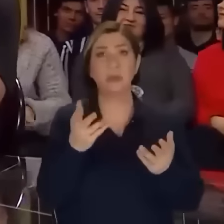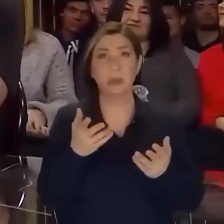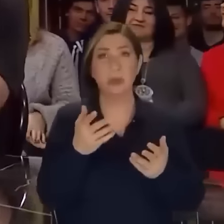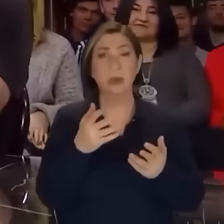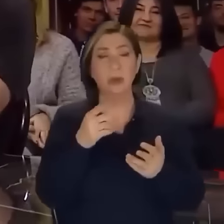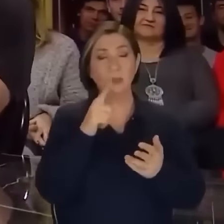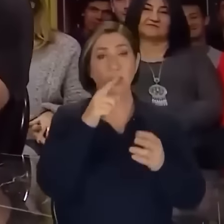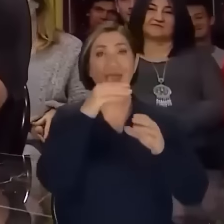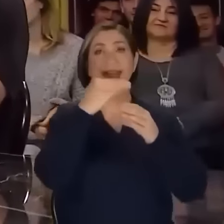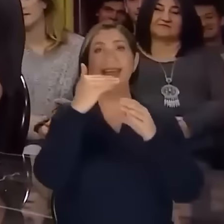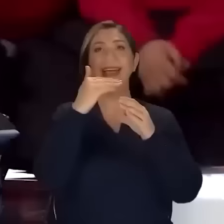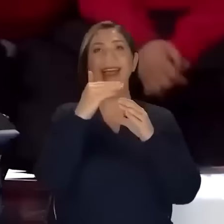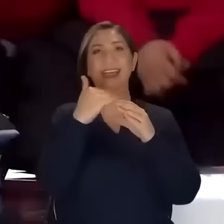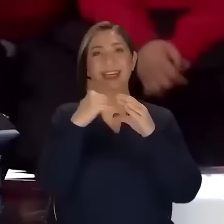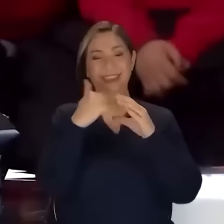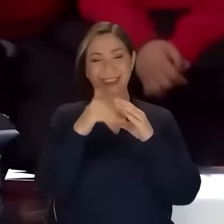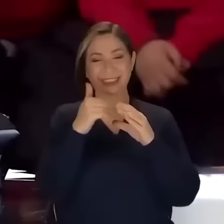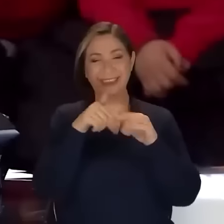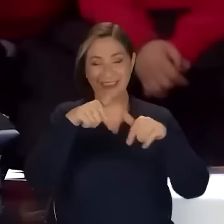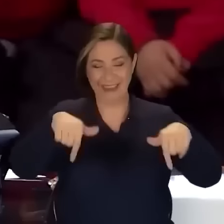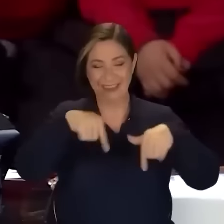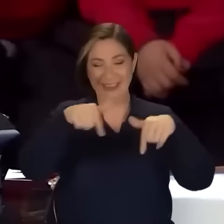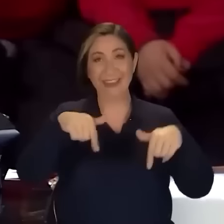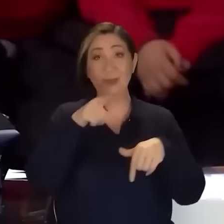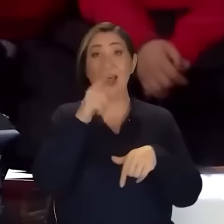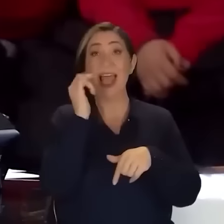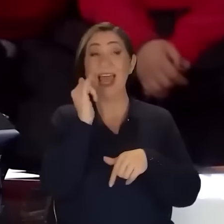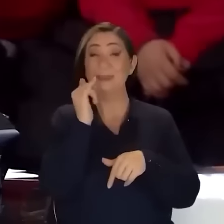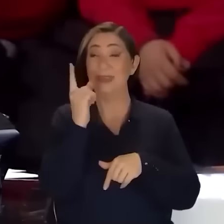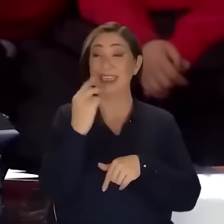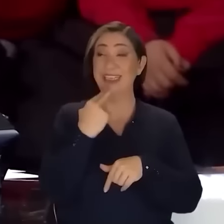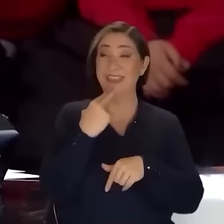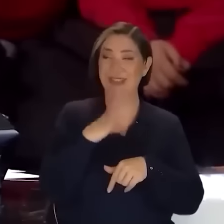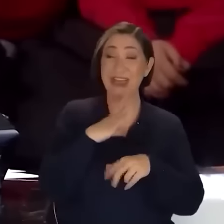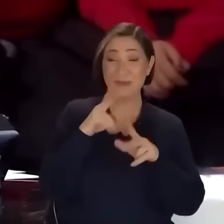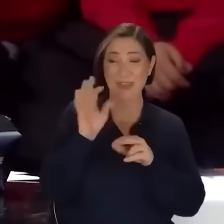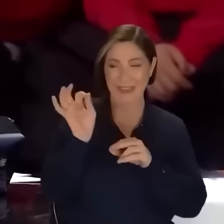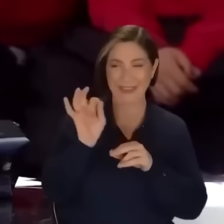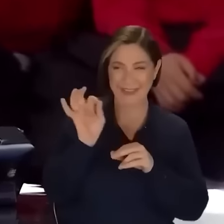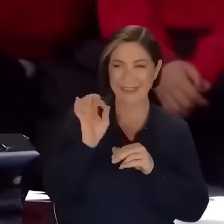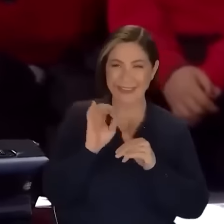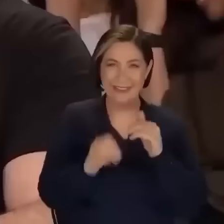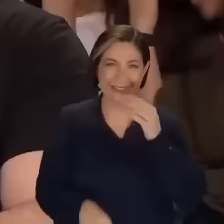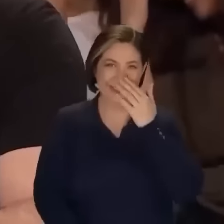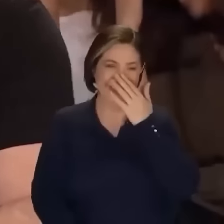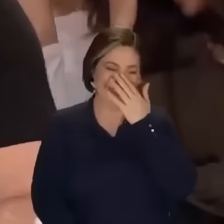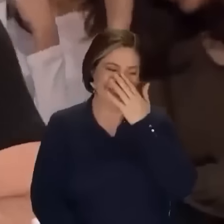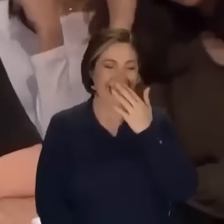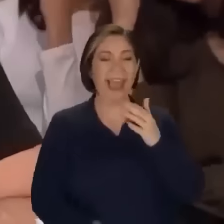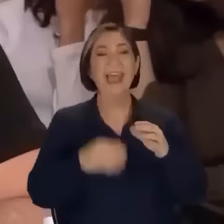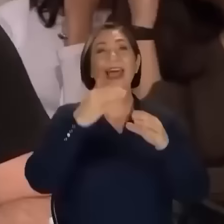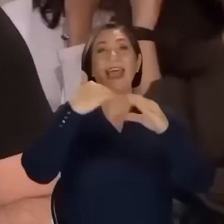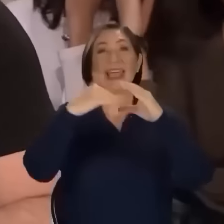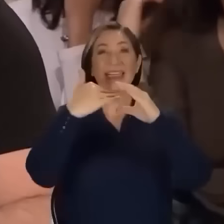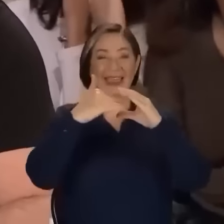bunu mesela kaseti geri sarıyorum sü bu eleştirileri bir bir kadın var değil kaseti kaseti geri